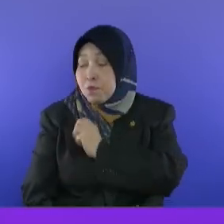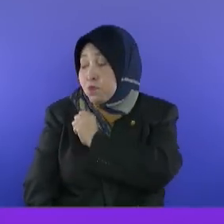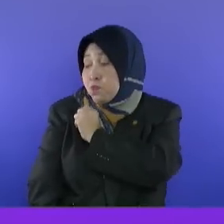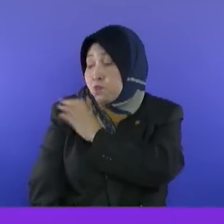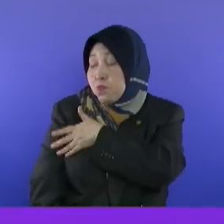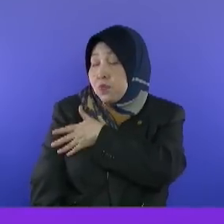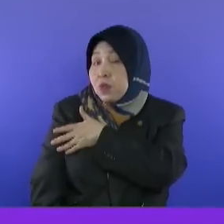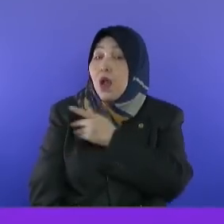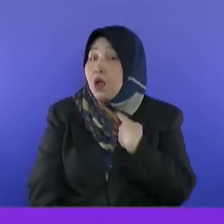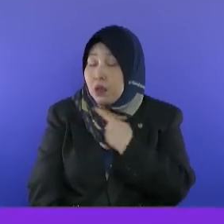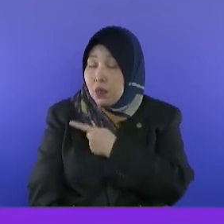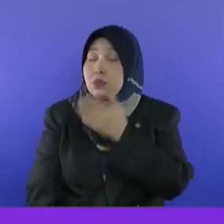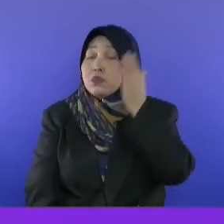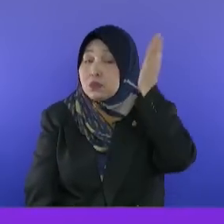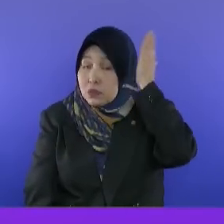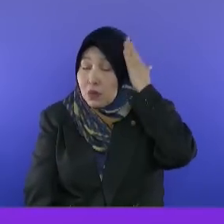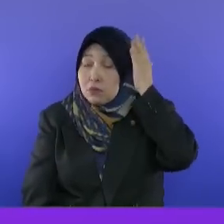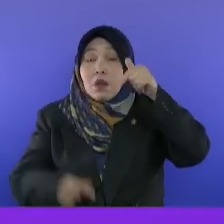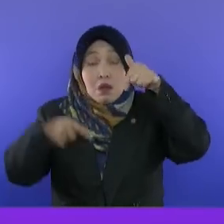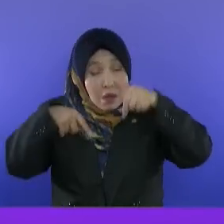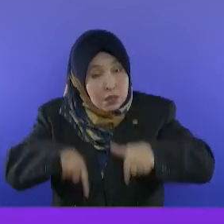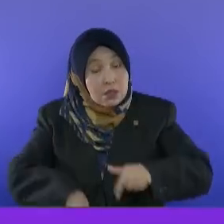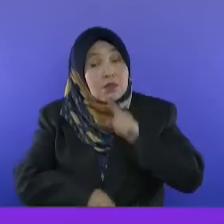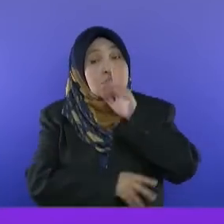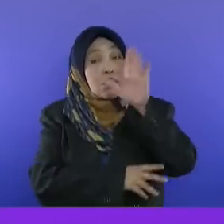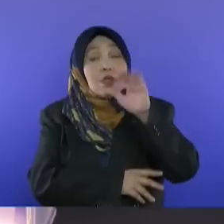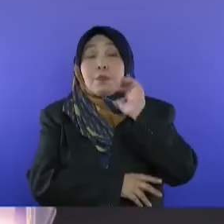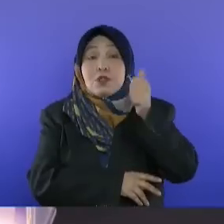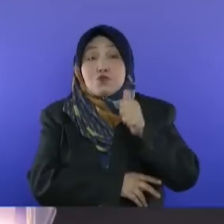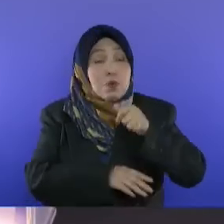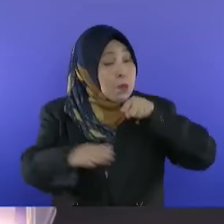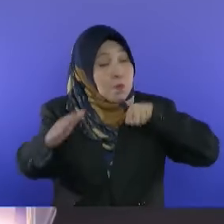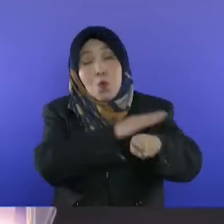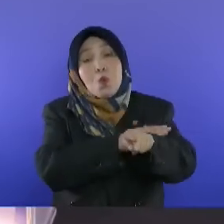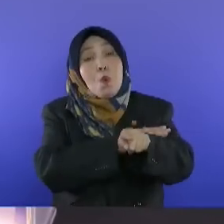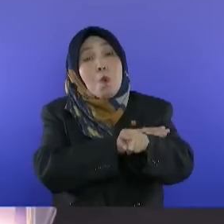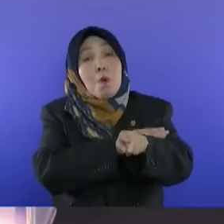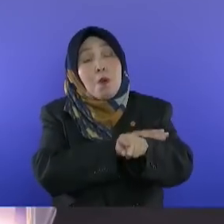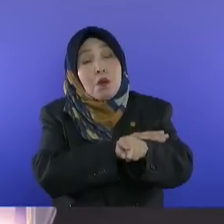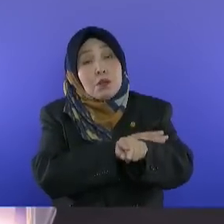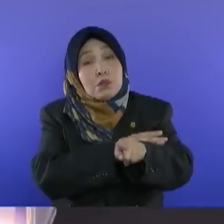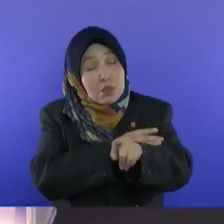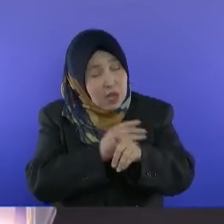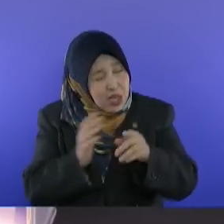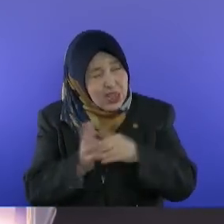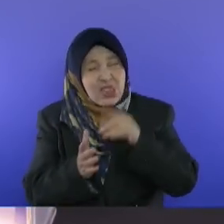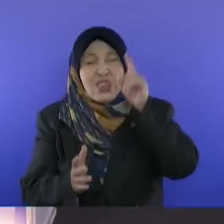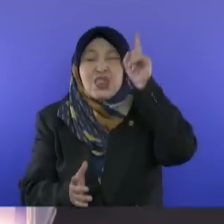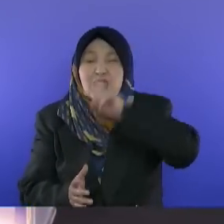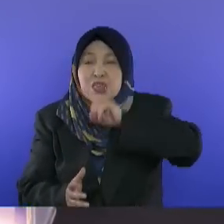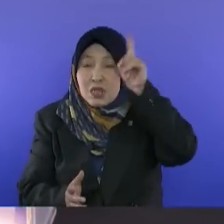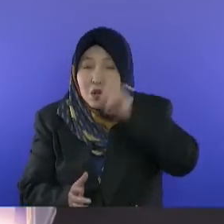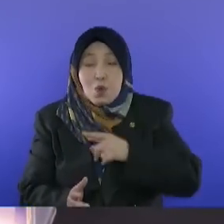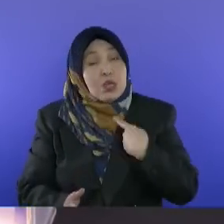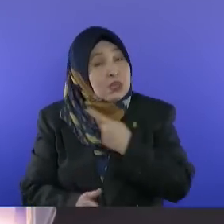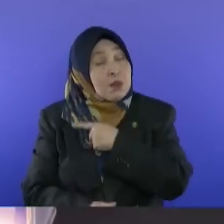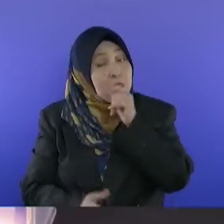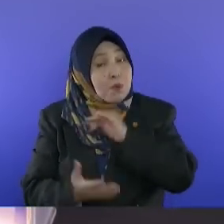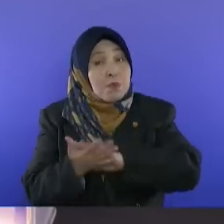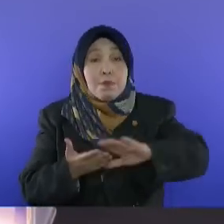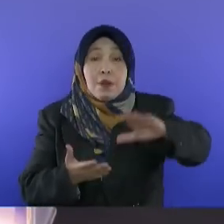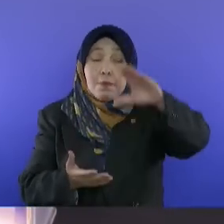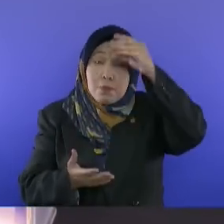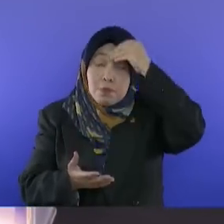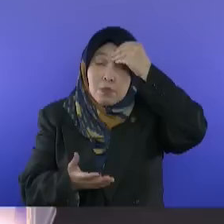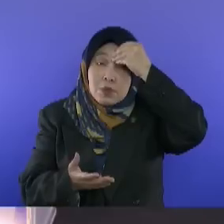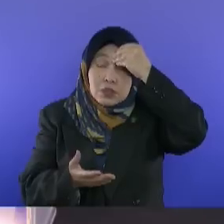contohnya kita tahu bahwa hal ini janji besok saja ya tetapi lebih itu adalah kita perlu mengambil pelajaran ya